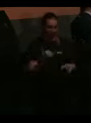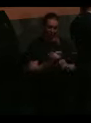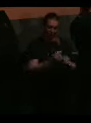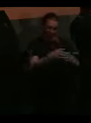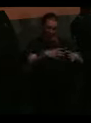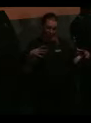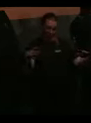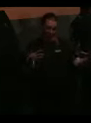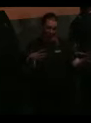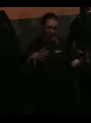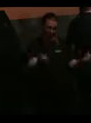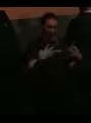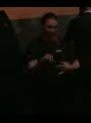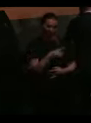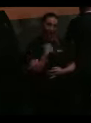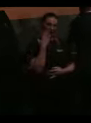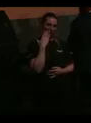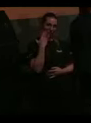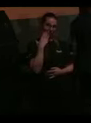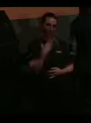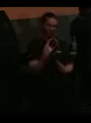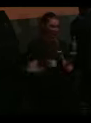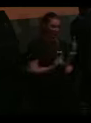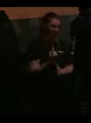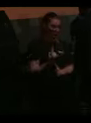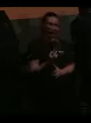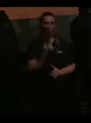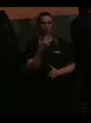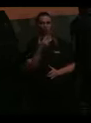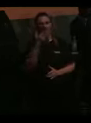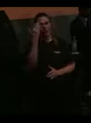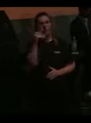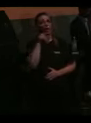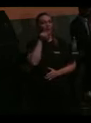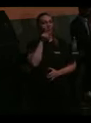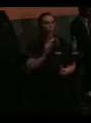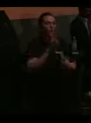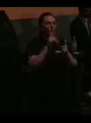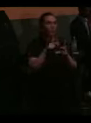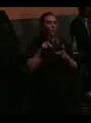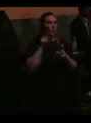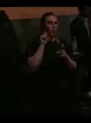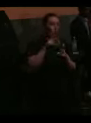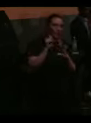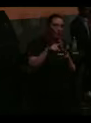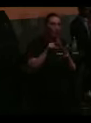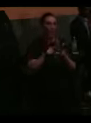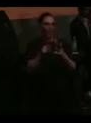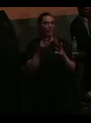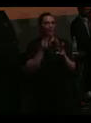vil påvirke innbyggerne våre, vårt spesielle og kjente fugleliv, turismen eller